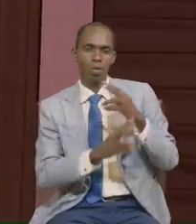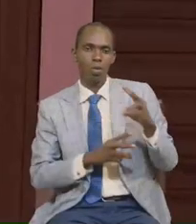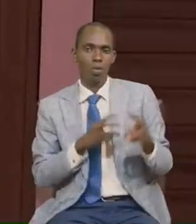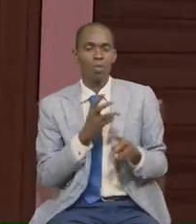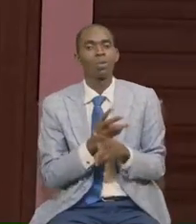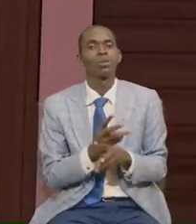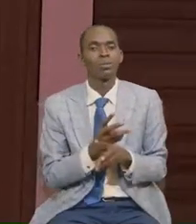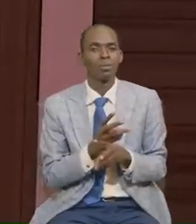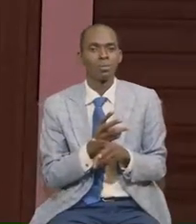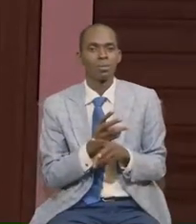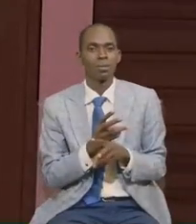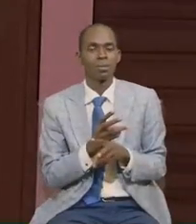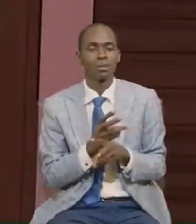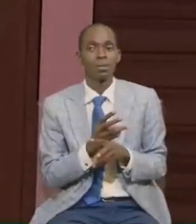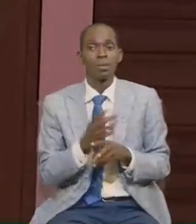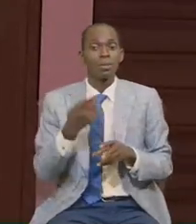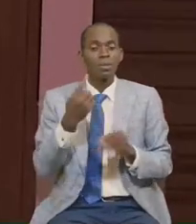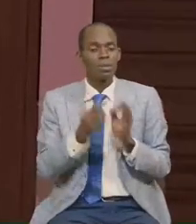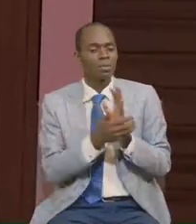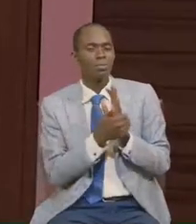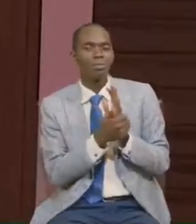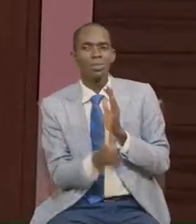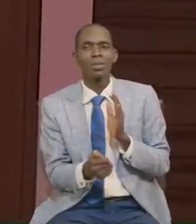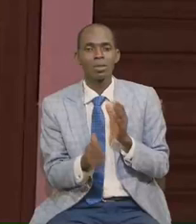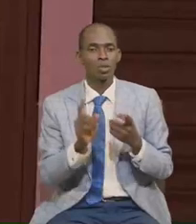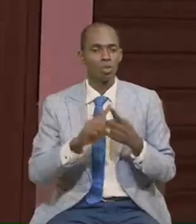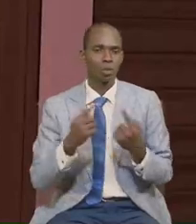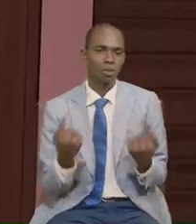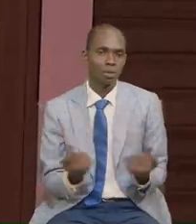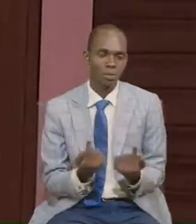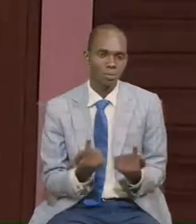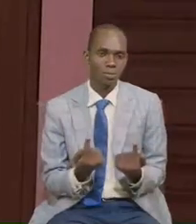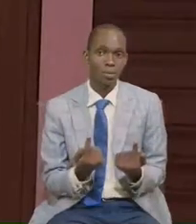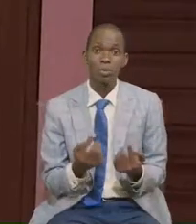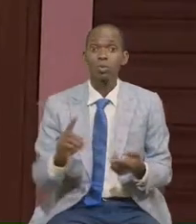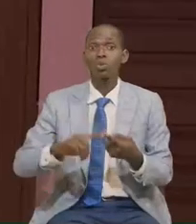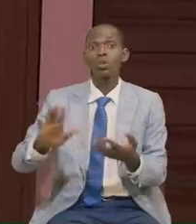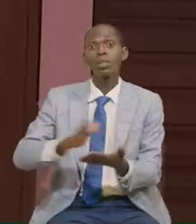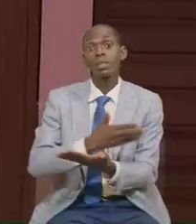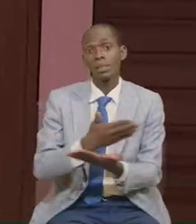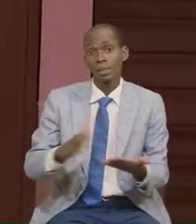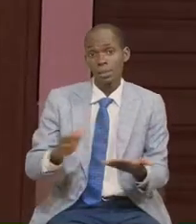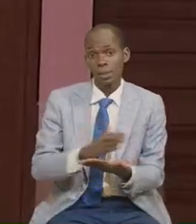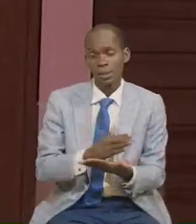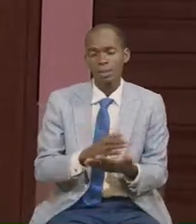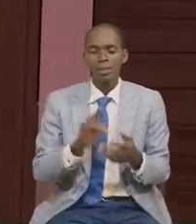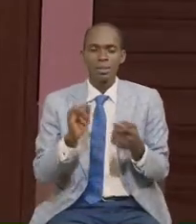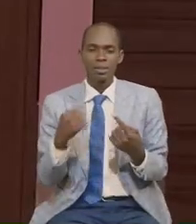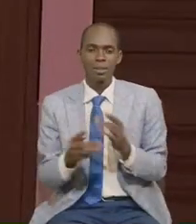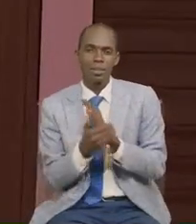habiletés. Des habiletés à chanter. Des habiletés à jouer un